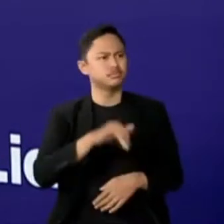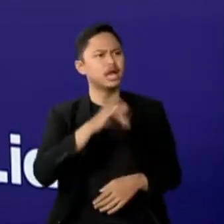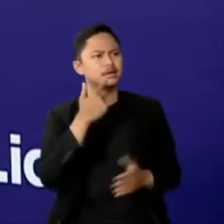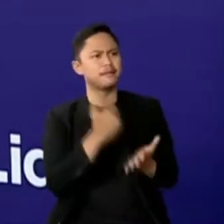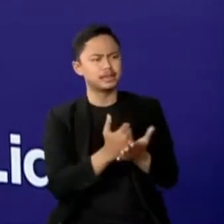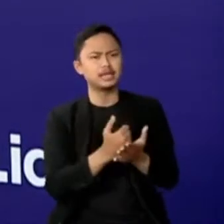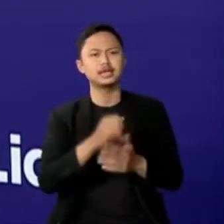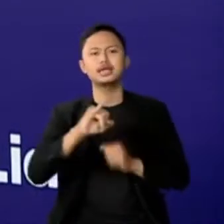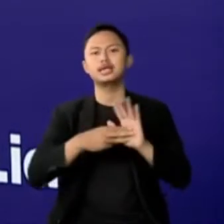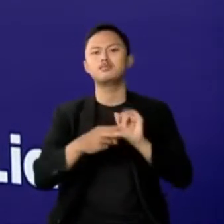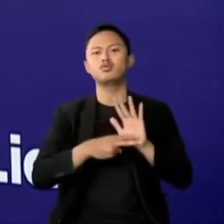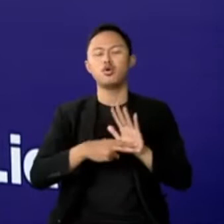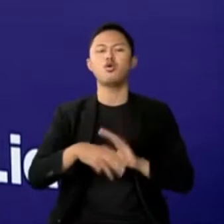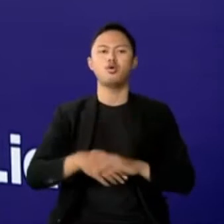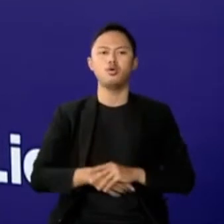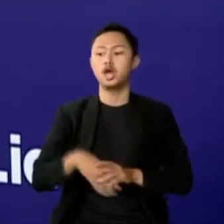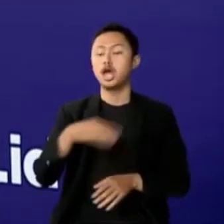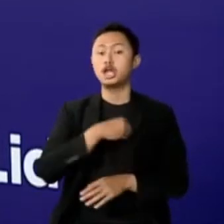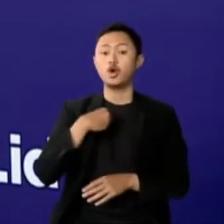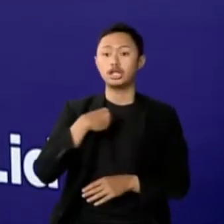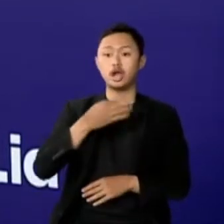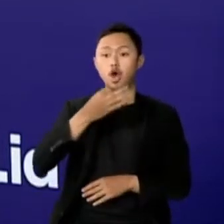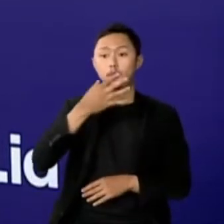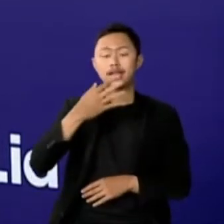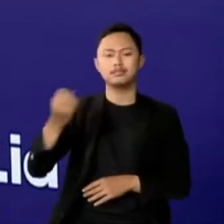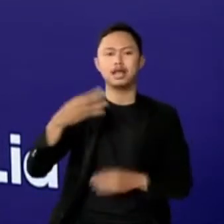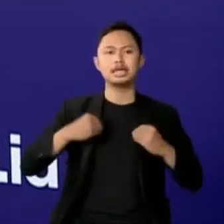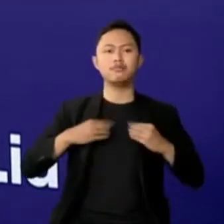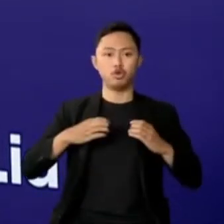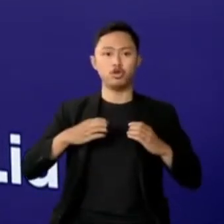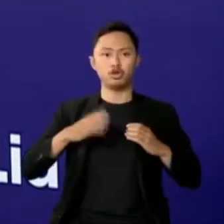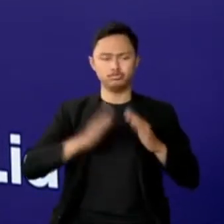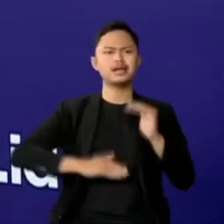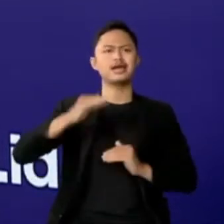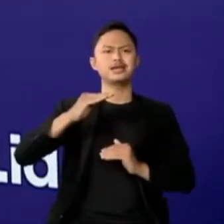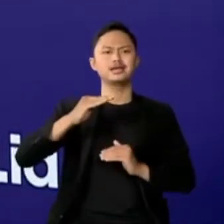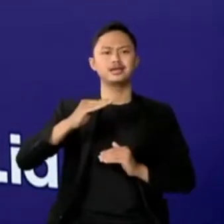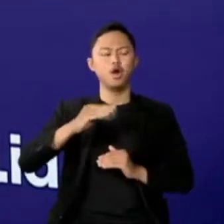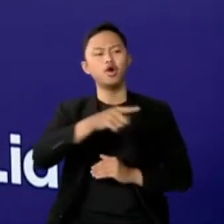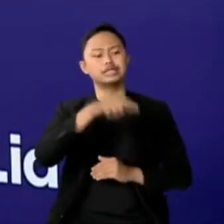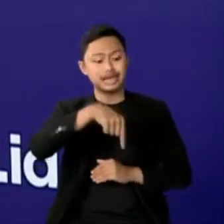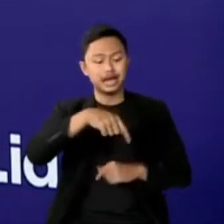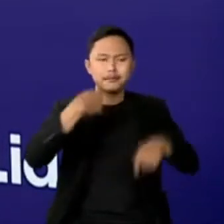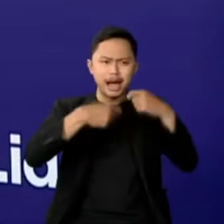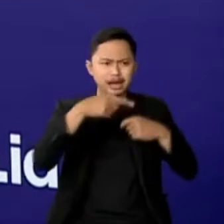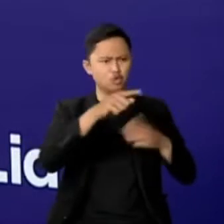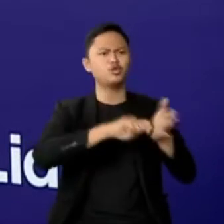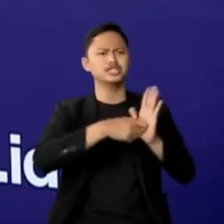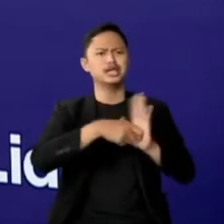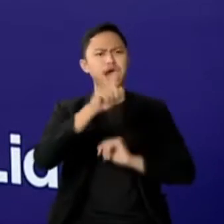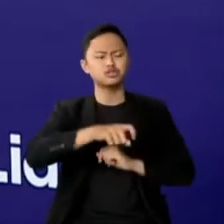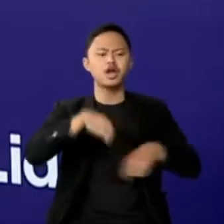imun ya Iya ternyata memang begitu jadi dokter kasih obat itu nafsu makan kita jadi tinggi dan bahkan dan itu memang kunci